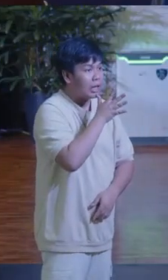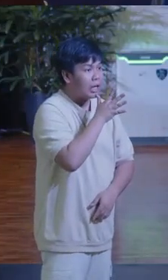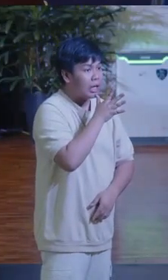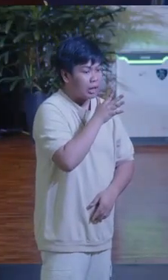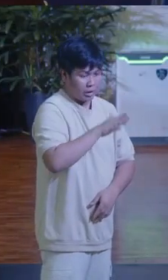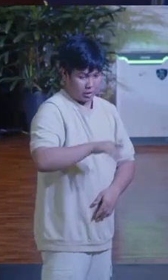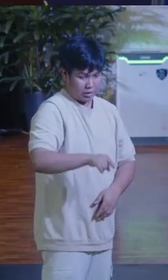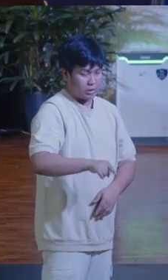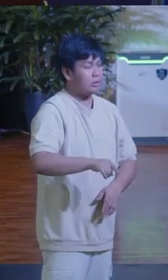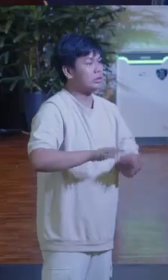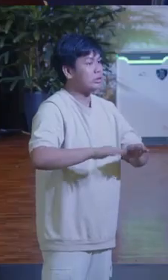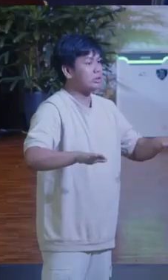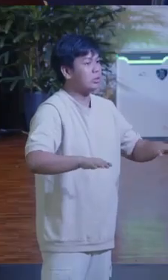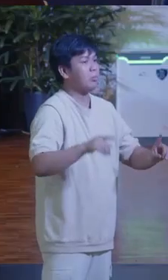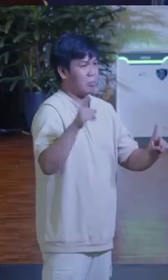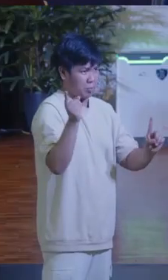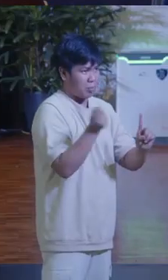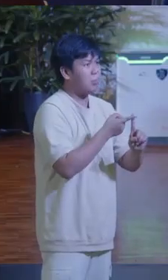namamalo.